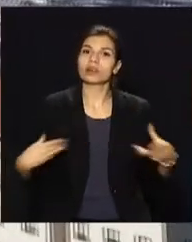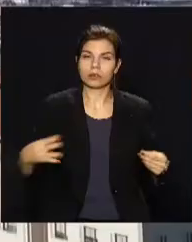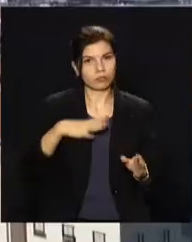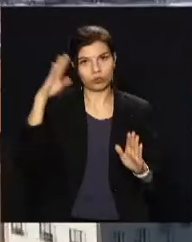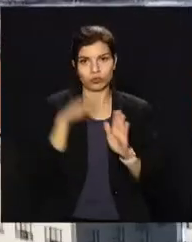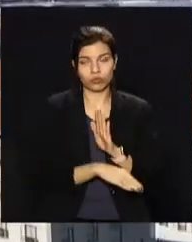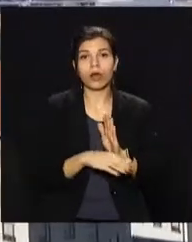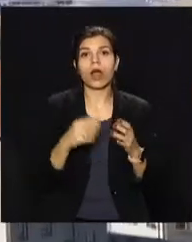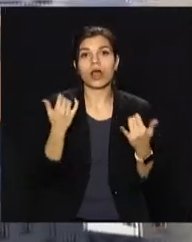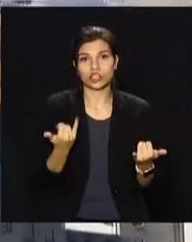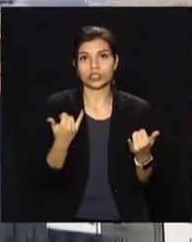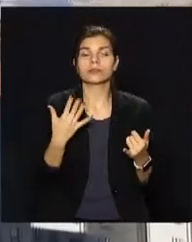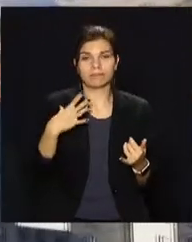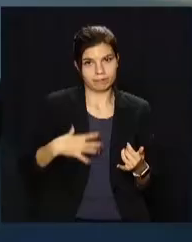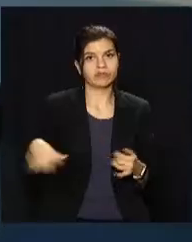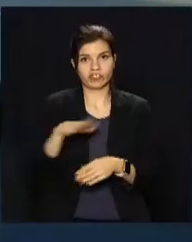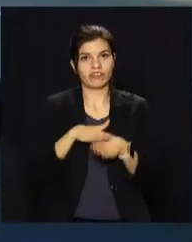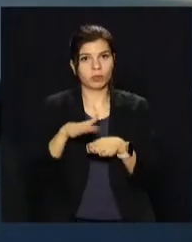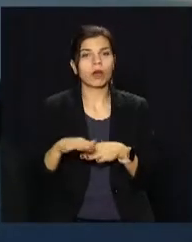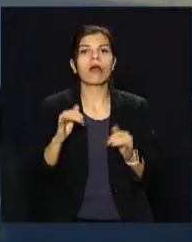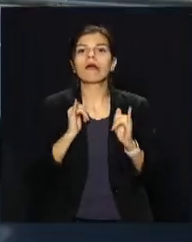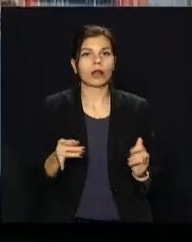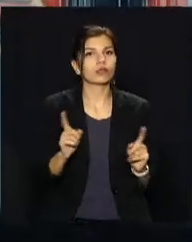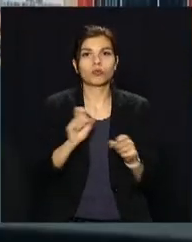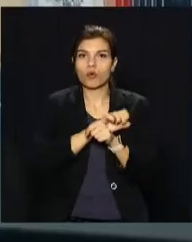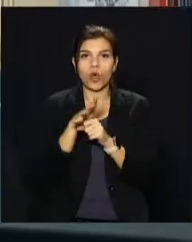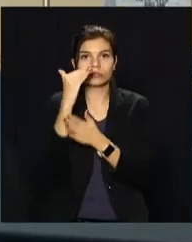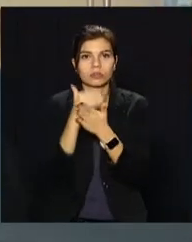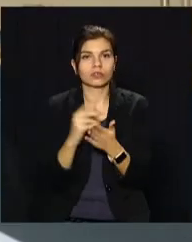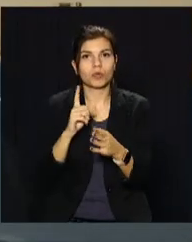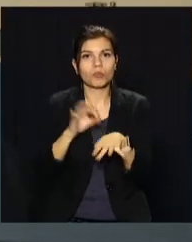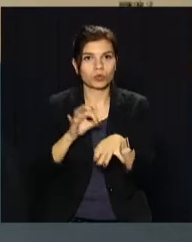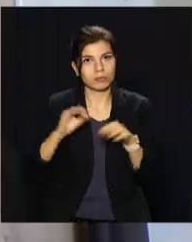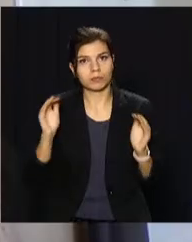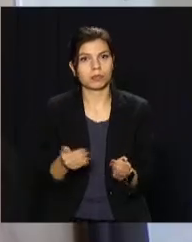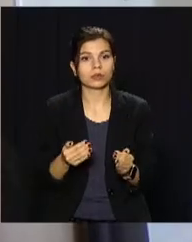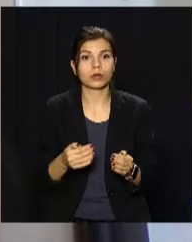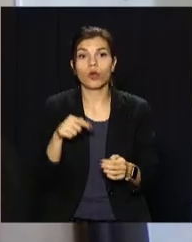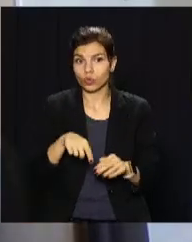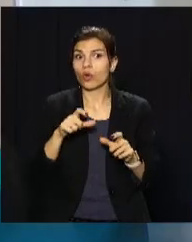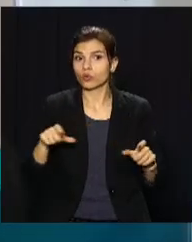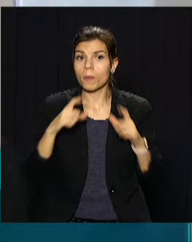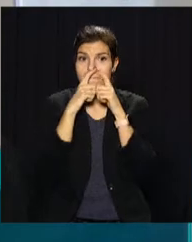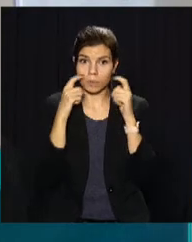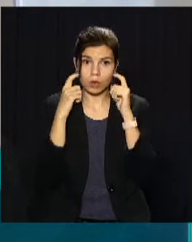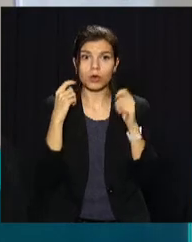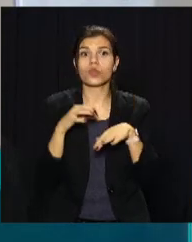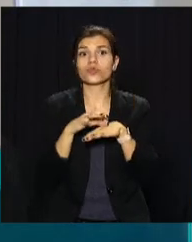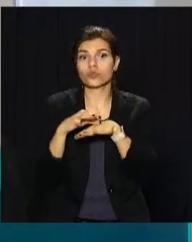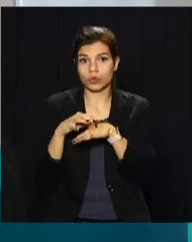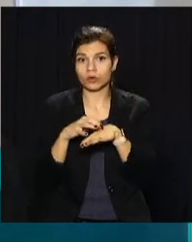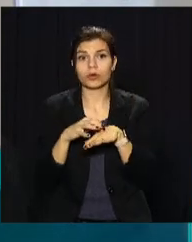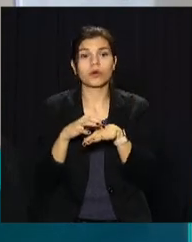Тому дотримуються всіх обмежень. Усе заради зменшення коронавірусу. Вірусної статистики. Люди взагалі тут носять маски, навіть не